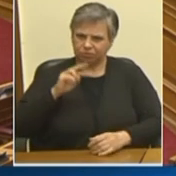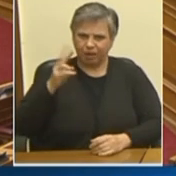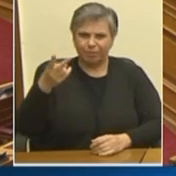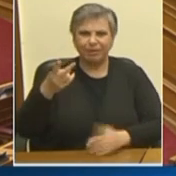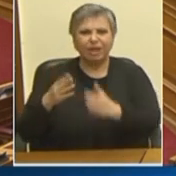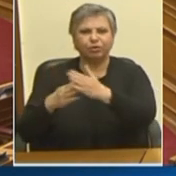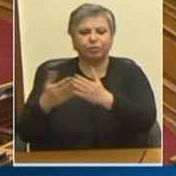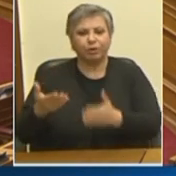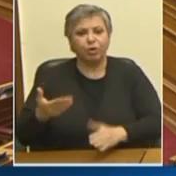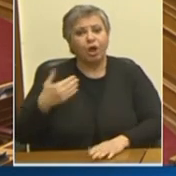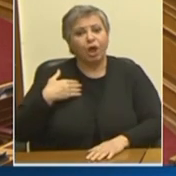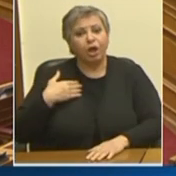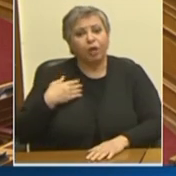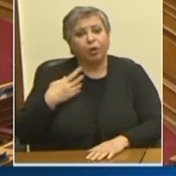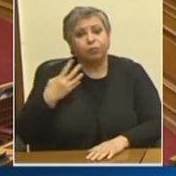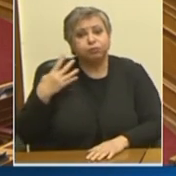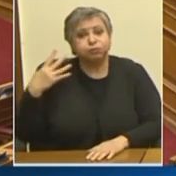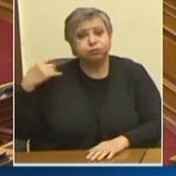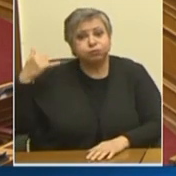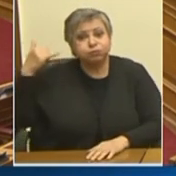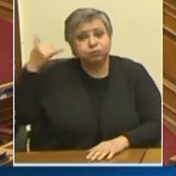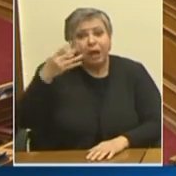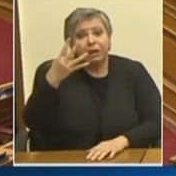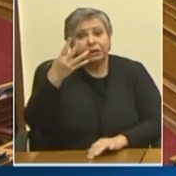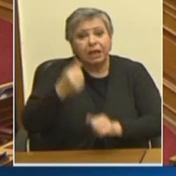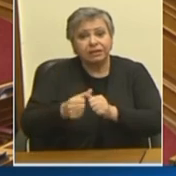4 μήνες, είχα ξεχάσει πώς είναι η Βουλή. Εντάξει.